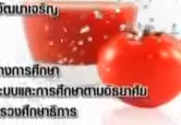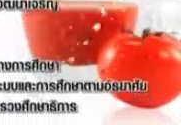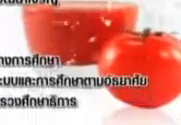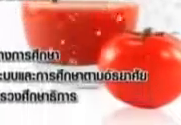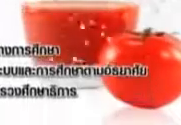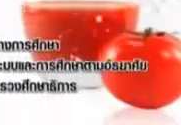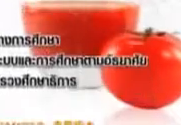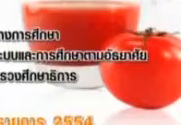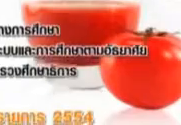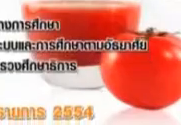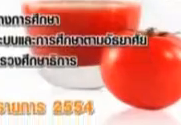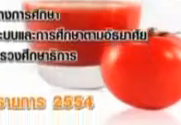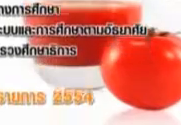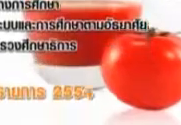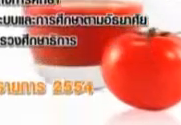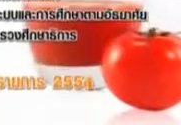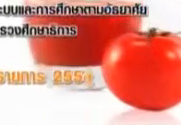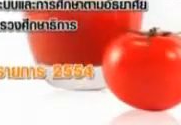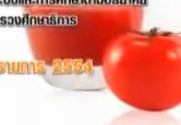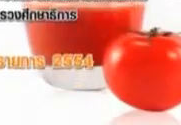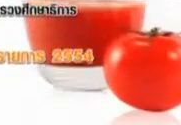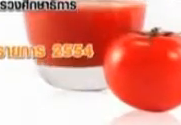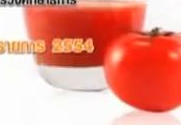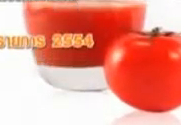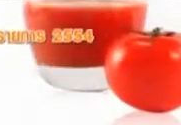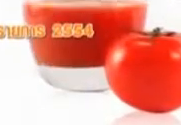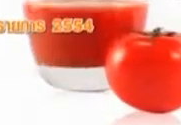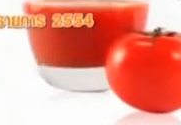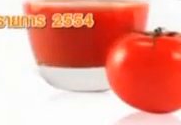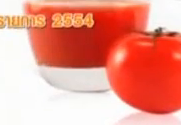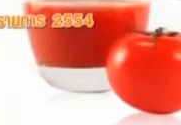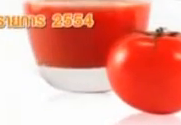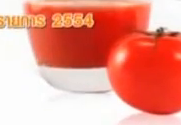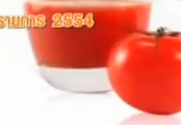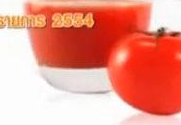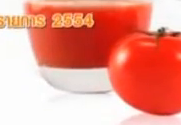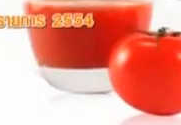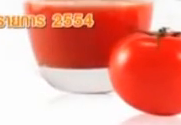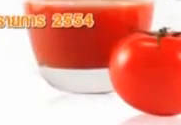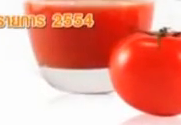านทุกบ้านเอาไว้ทำกินกันไป